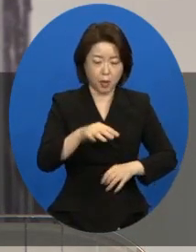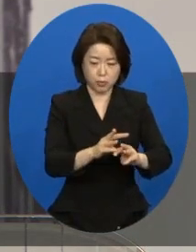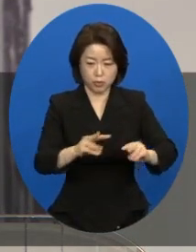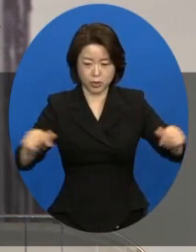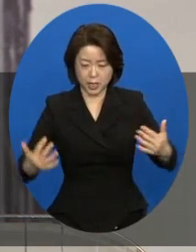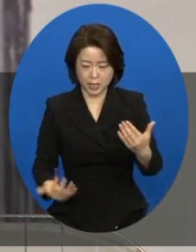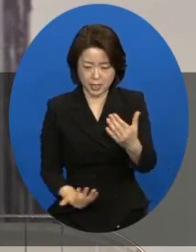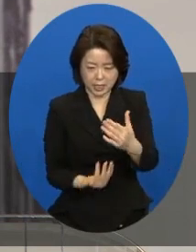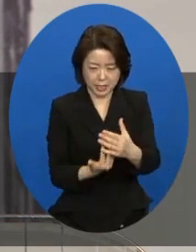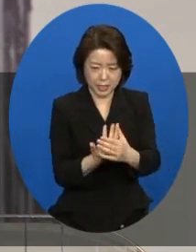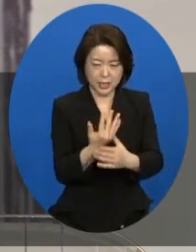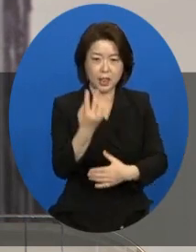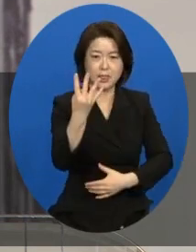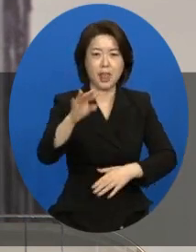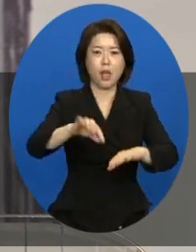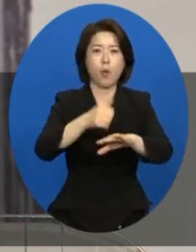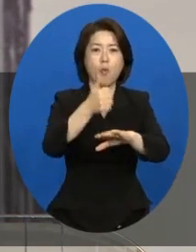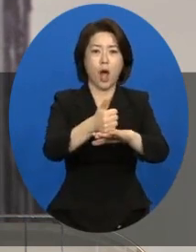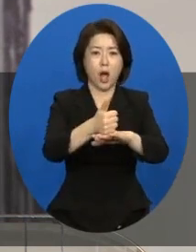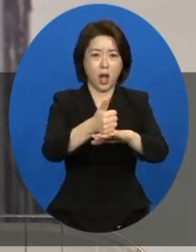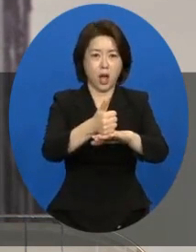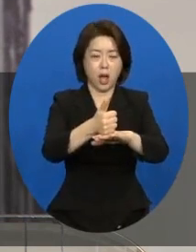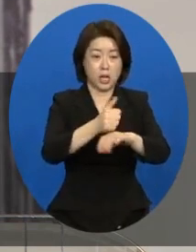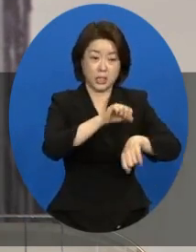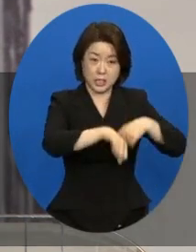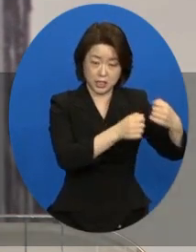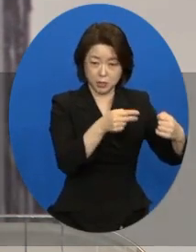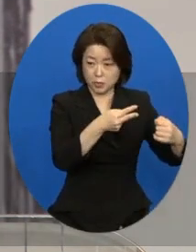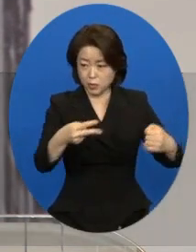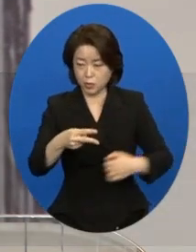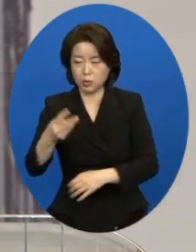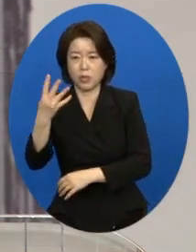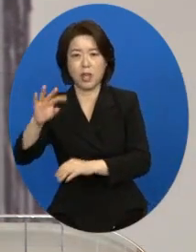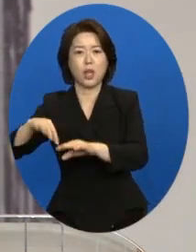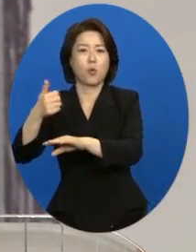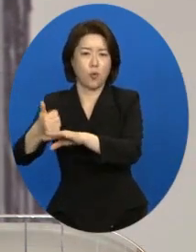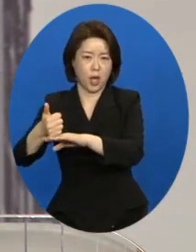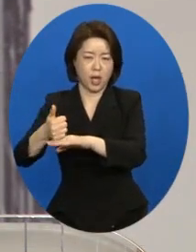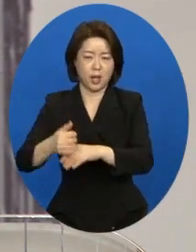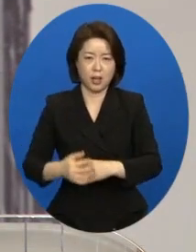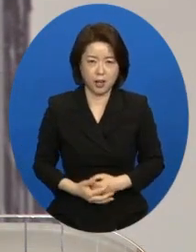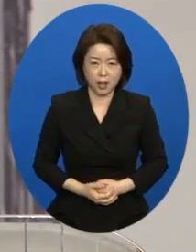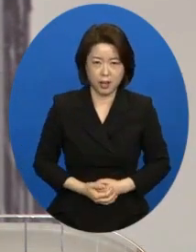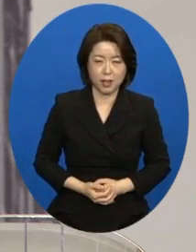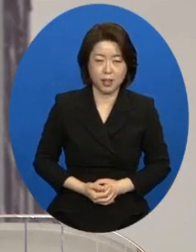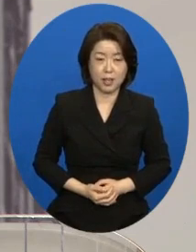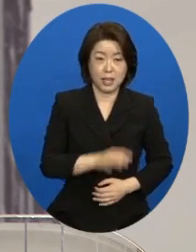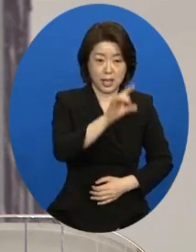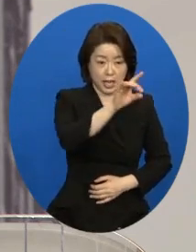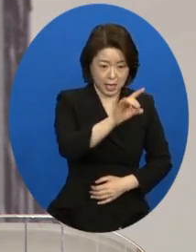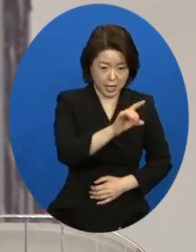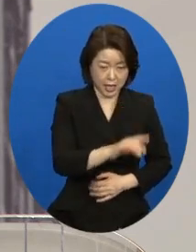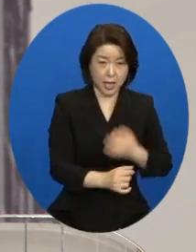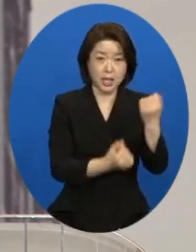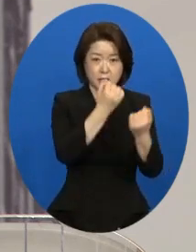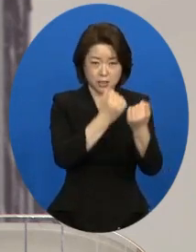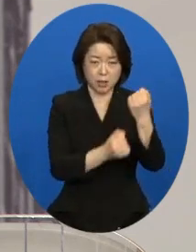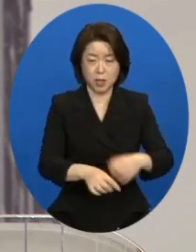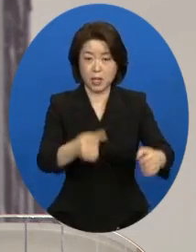내 왕이라고. 왕이랍니다. 짐승이. 자, 그러면서 한 마리씩 설명이 나오는데 첫 번째